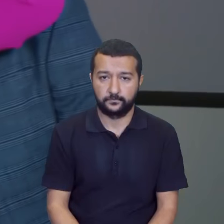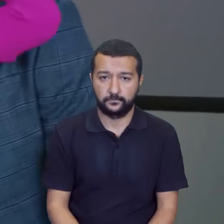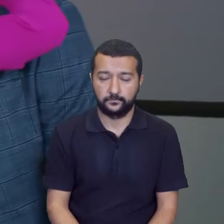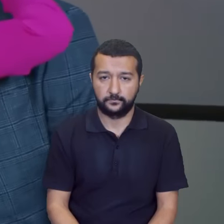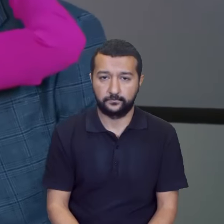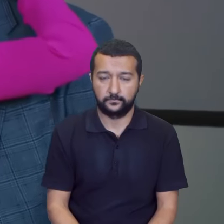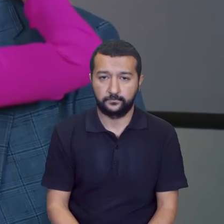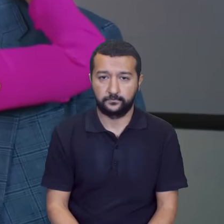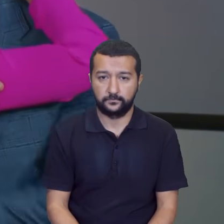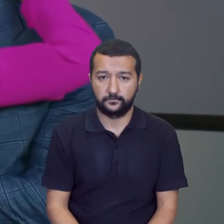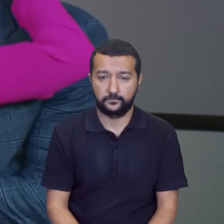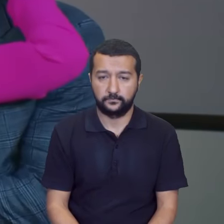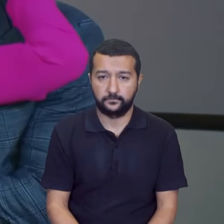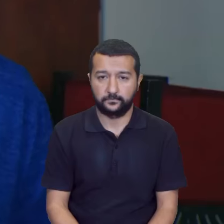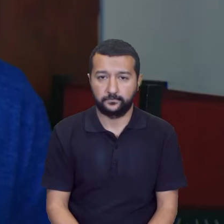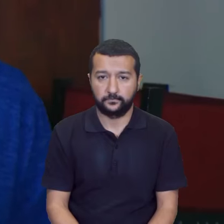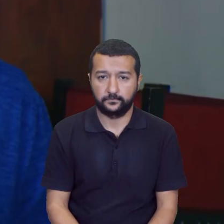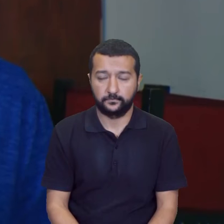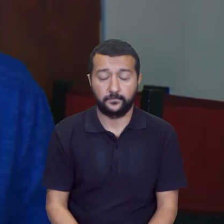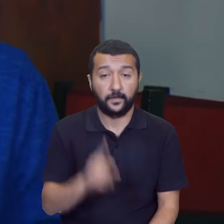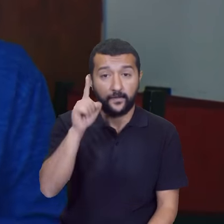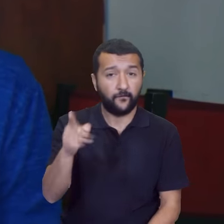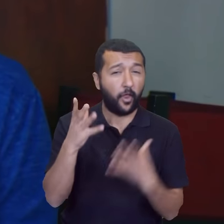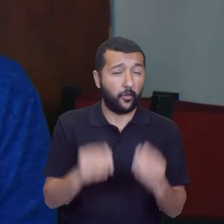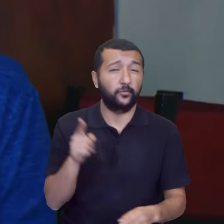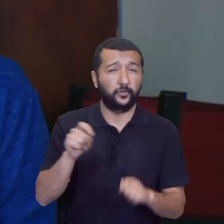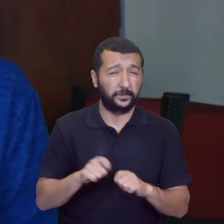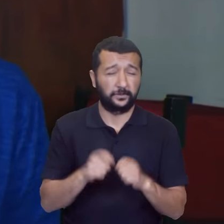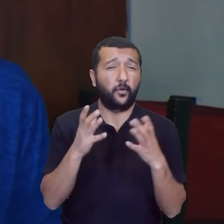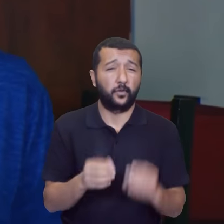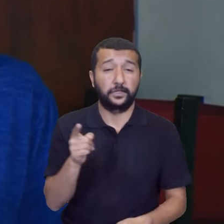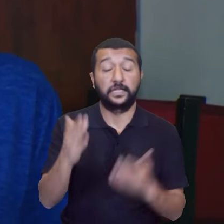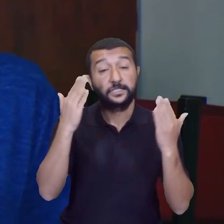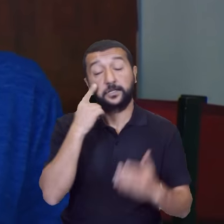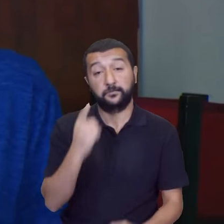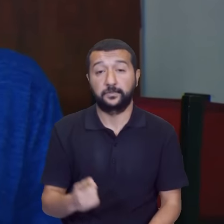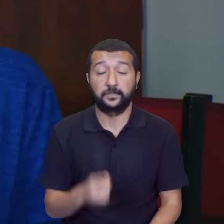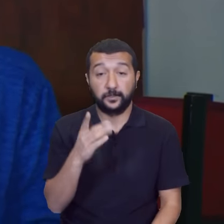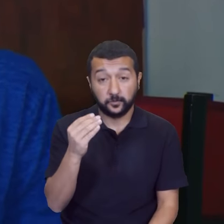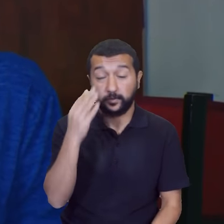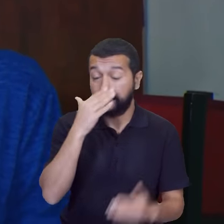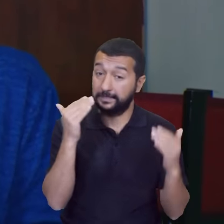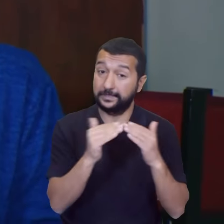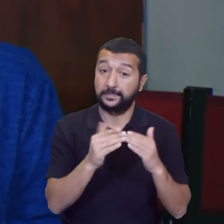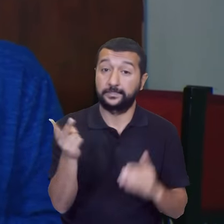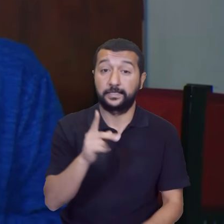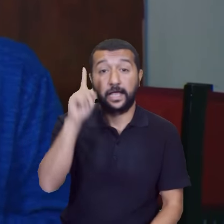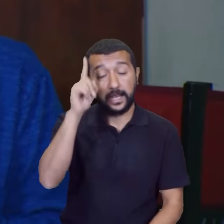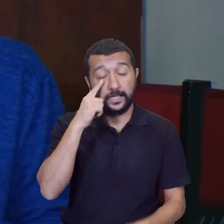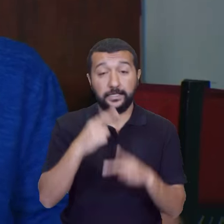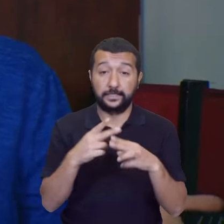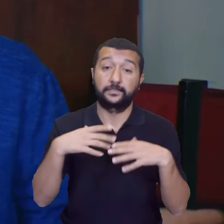Tarık kolunu açıp Hale'ye kucakladı. Ay vallahi oldu bu iş. Hadi inşallah. Çok da yakıştılar.